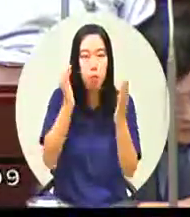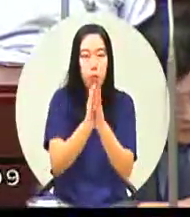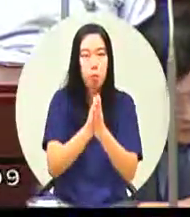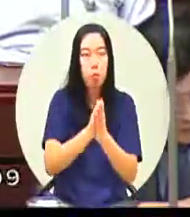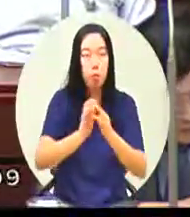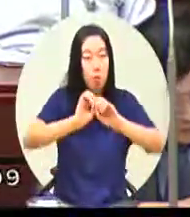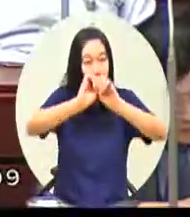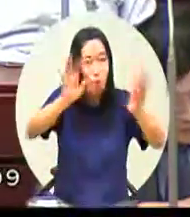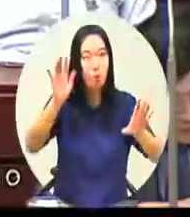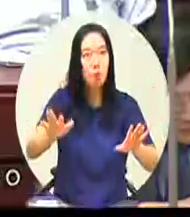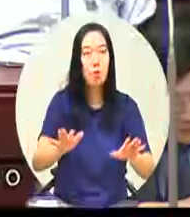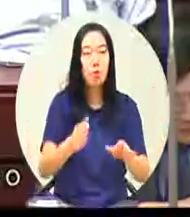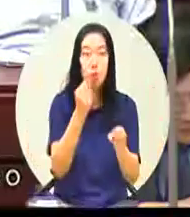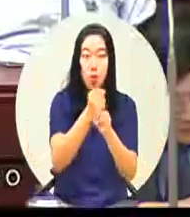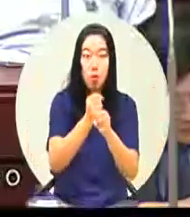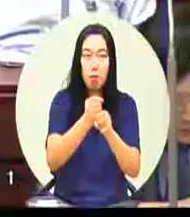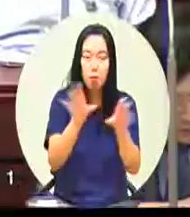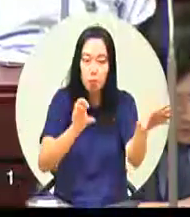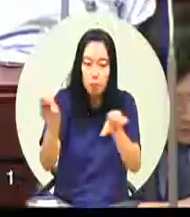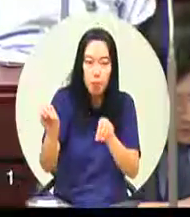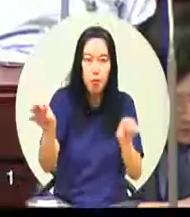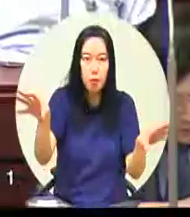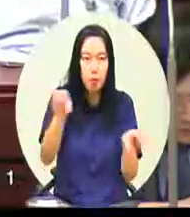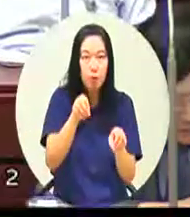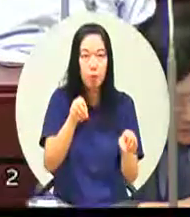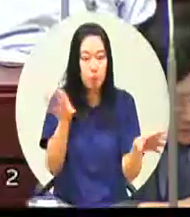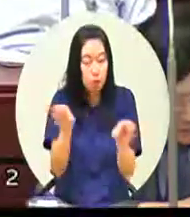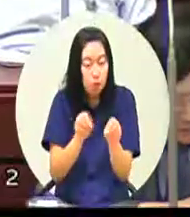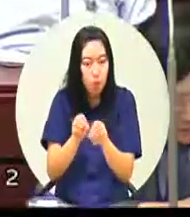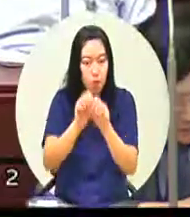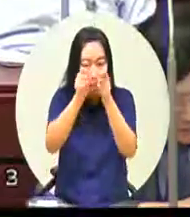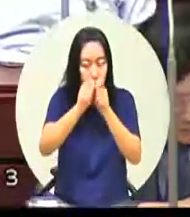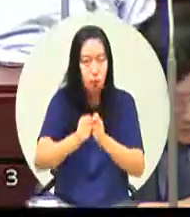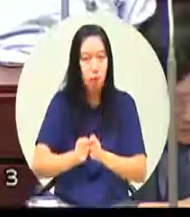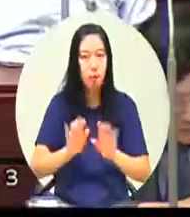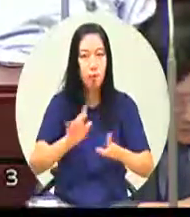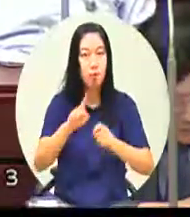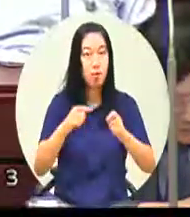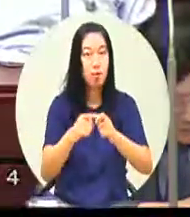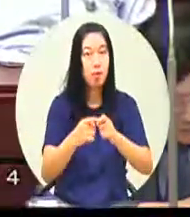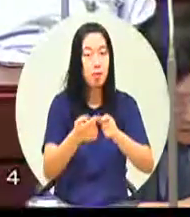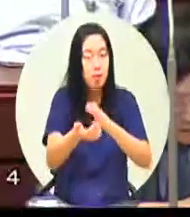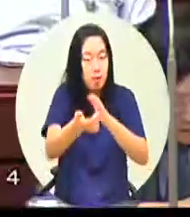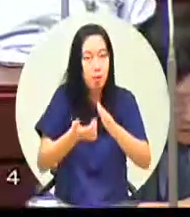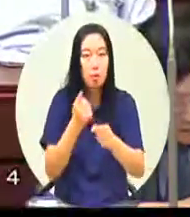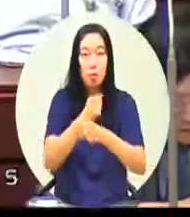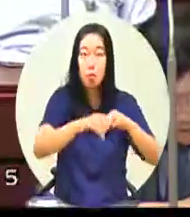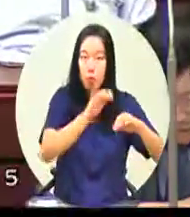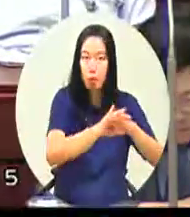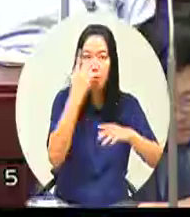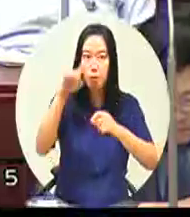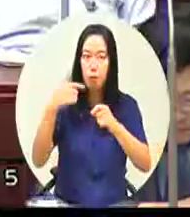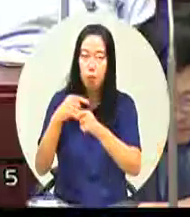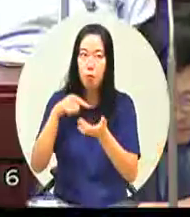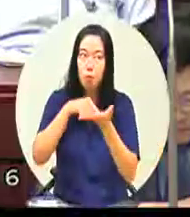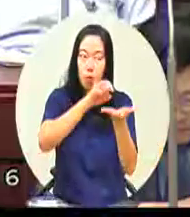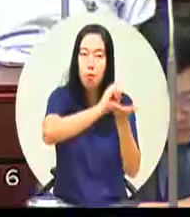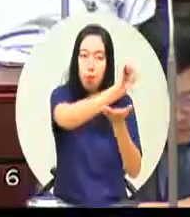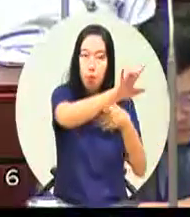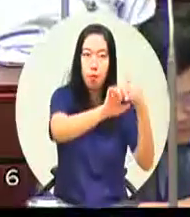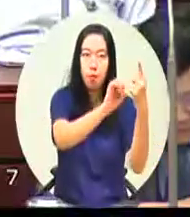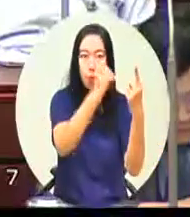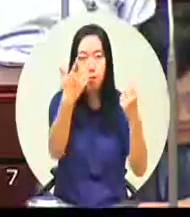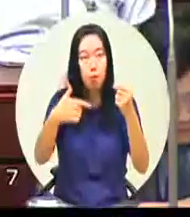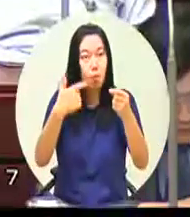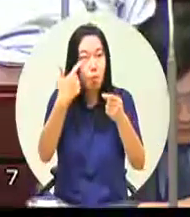在在做一个会诊。我们也预计哈、哦，在今年年底就会把它做完，明年哈、哦、就是提报到106年的一个无